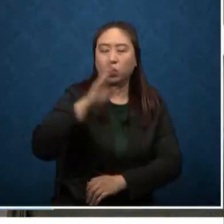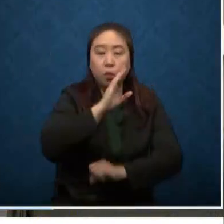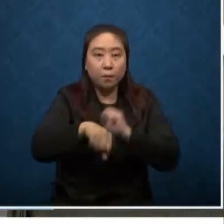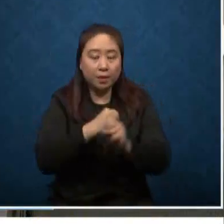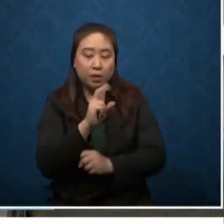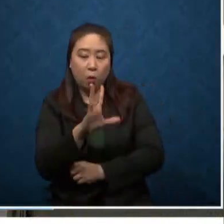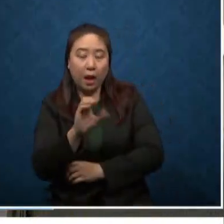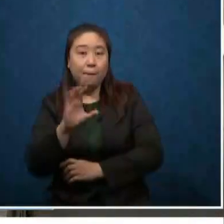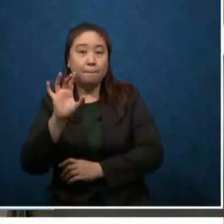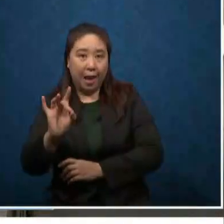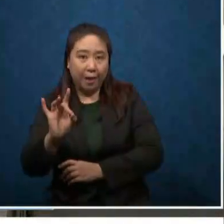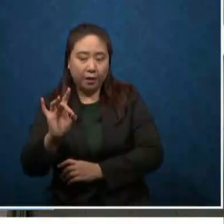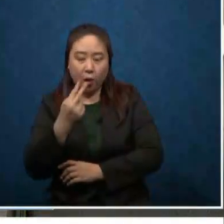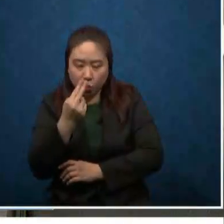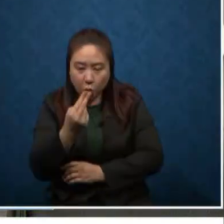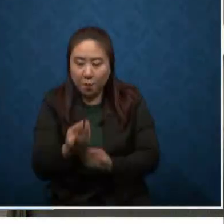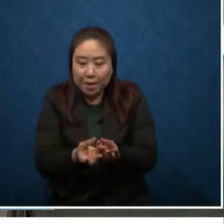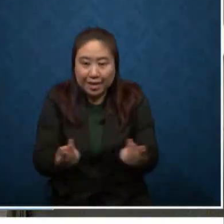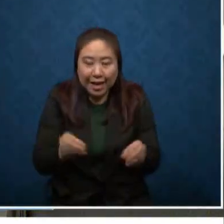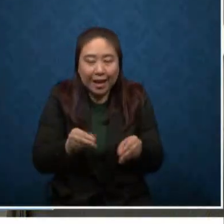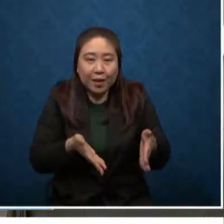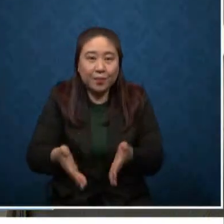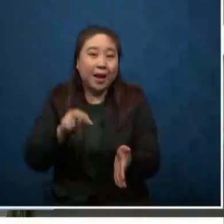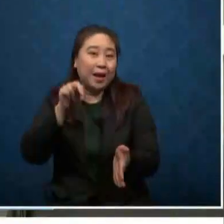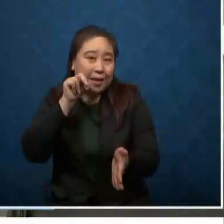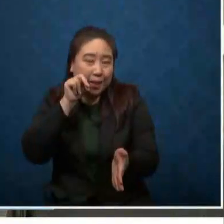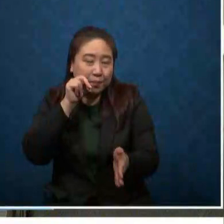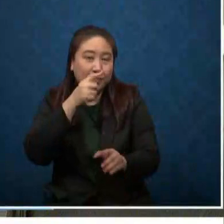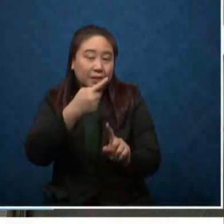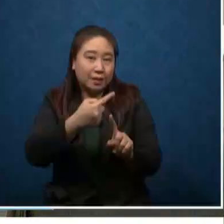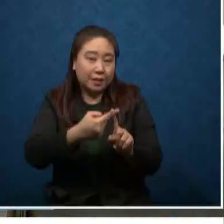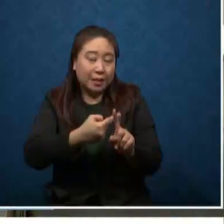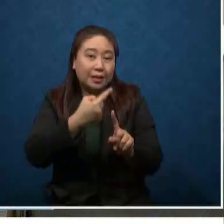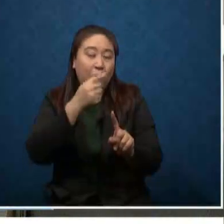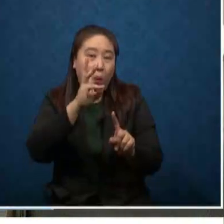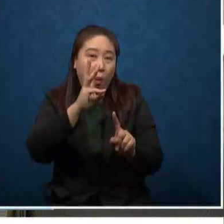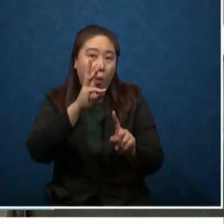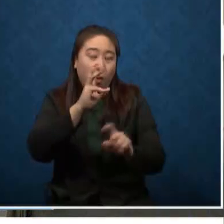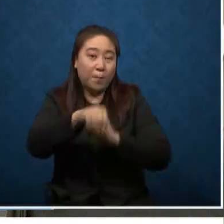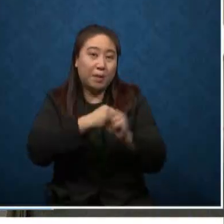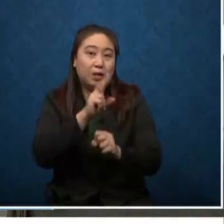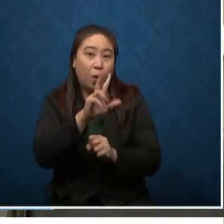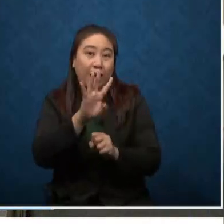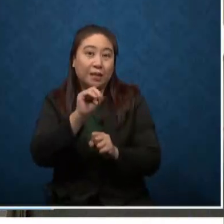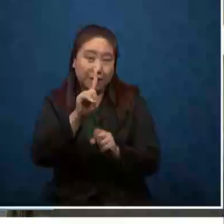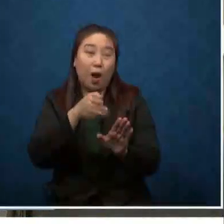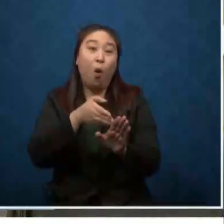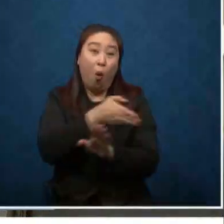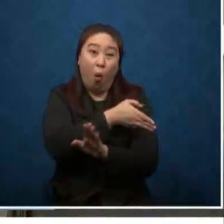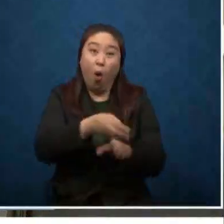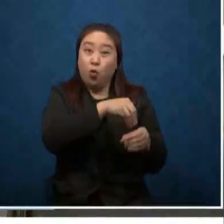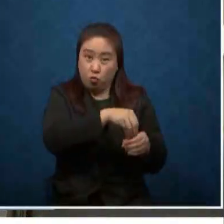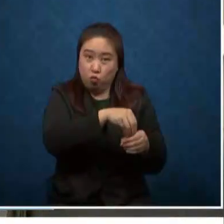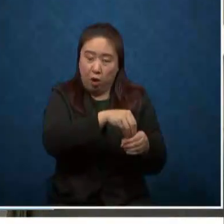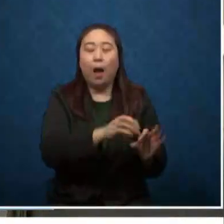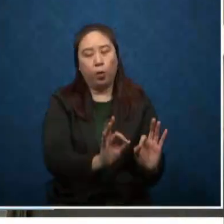ก็พืนที่ร่มน้ำ 345 อยู่ก่อน 30.41 อัี้ผ่อนผัให้แต่นอกจากนั้นก็โดนดำนืทัด